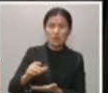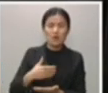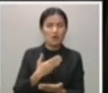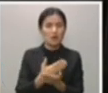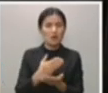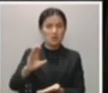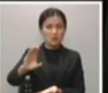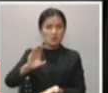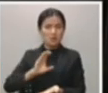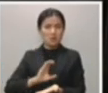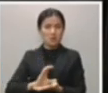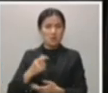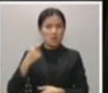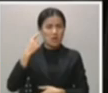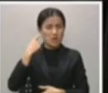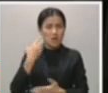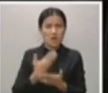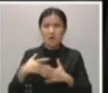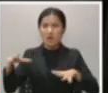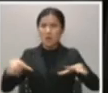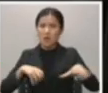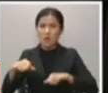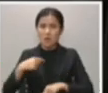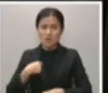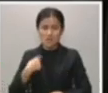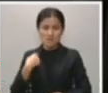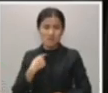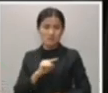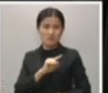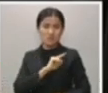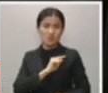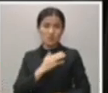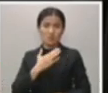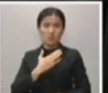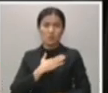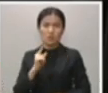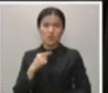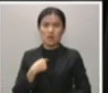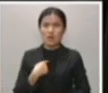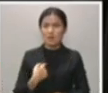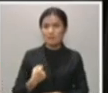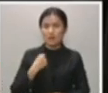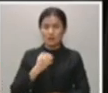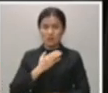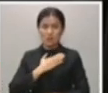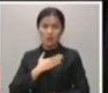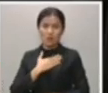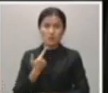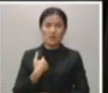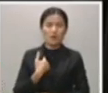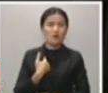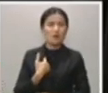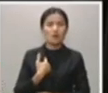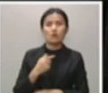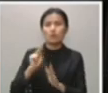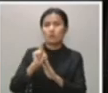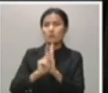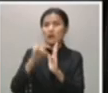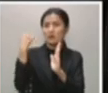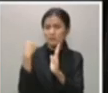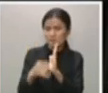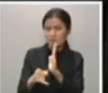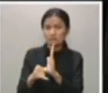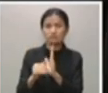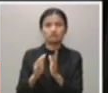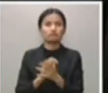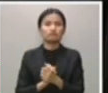จงใจปฏิบัติหน้าที่หรือใช้อำนาจขัดต่อบทบัญญัติของรัฐธรรมนูญหรือกฎหมายฝ่าฝืนและไม่ปฏิบัติต